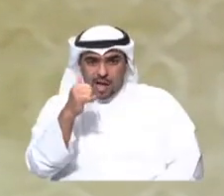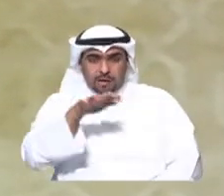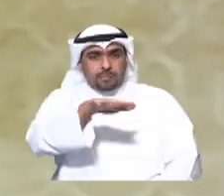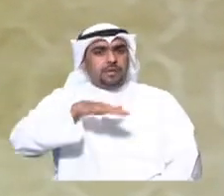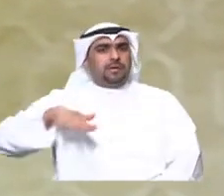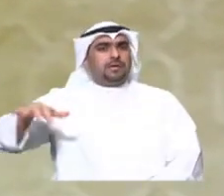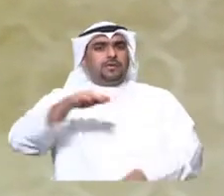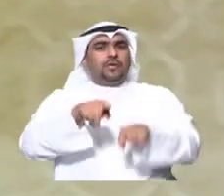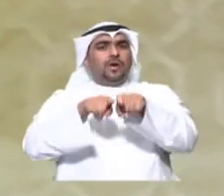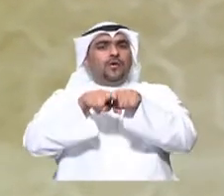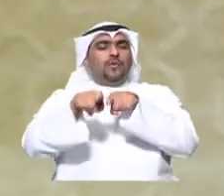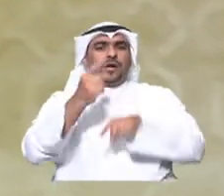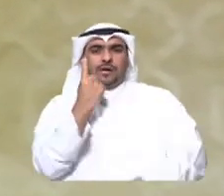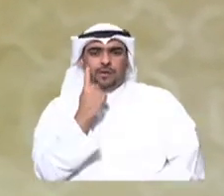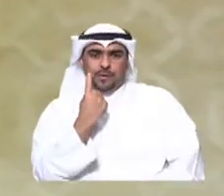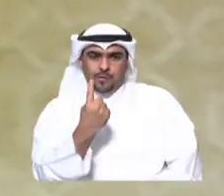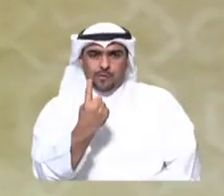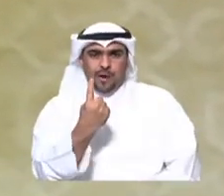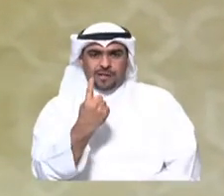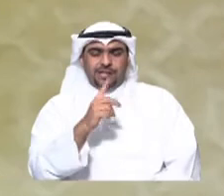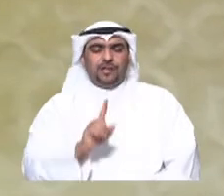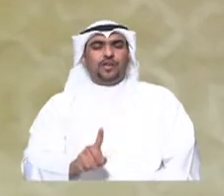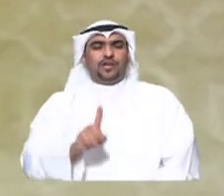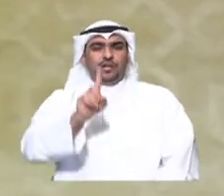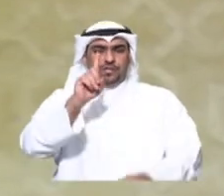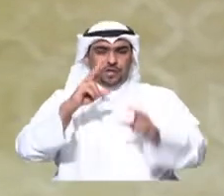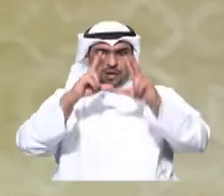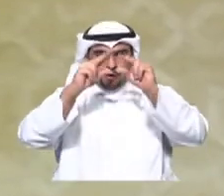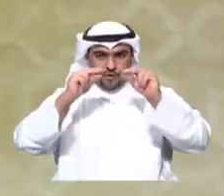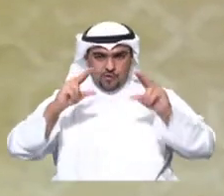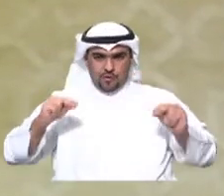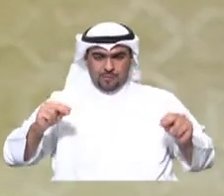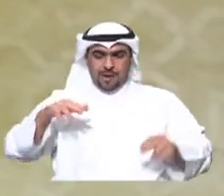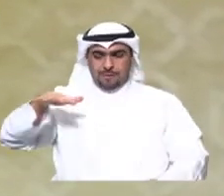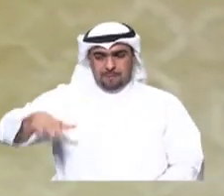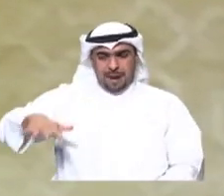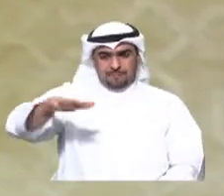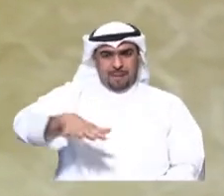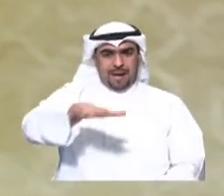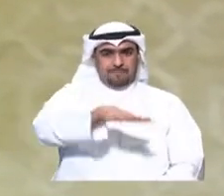بين لبنان ومحيطه إن شاء الله العربي والإقليمي بما